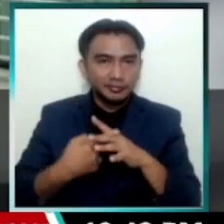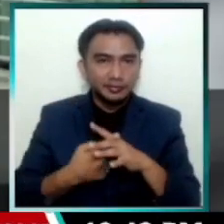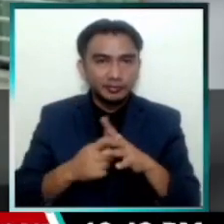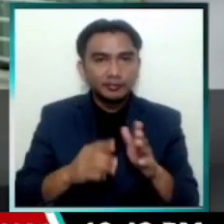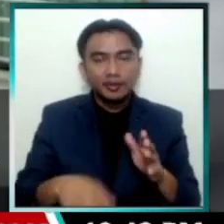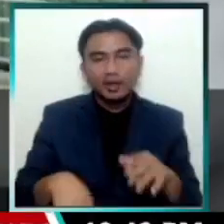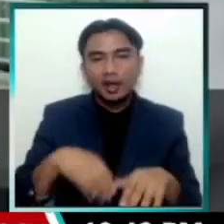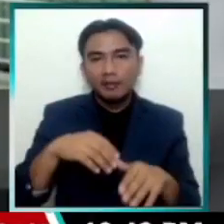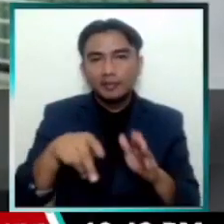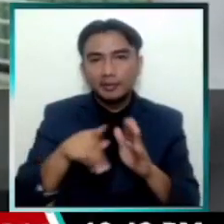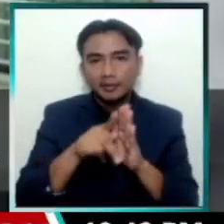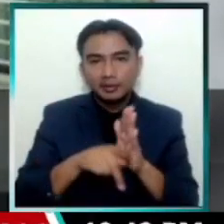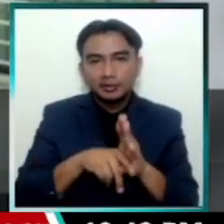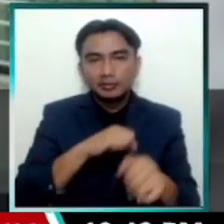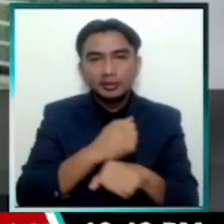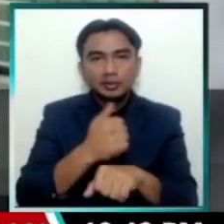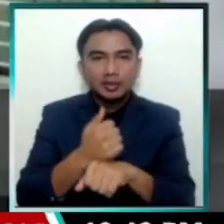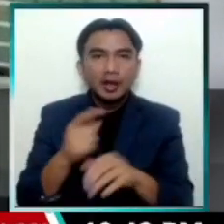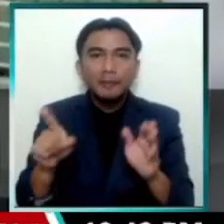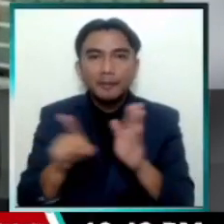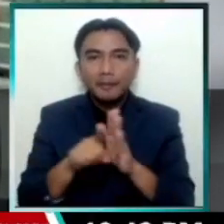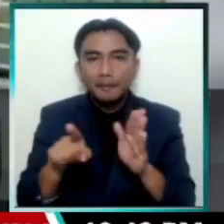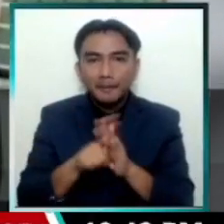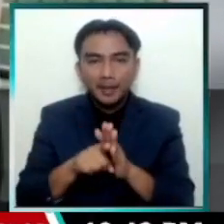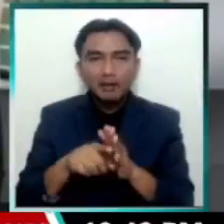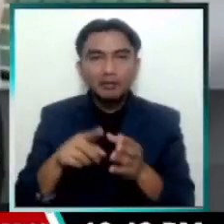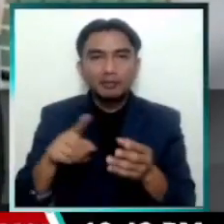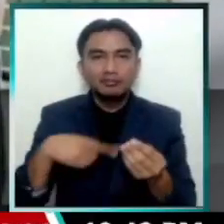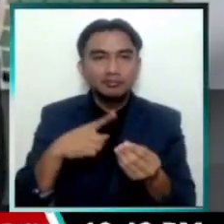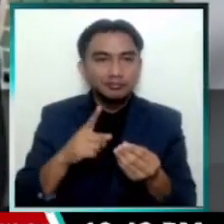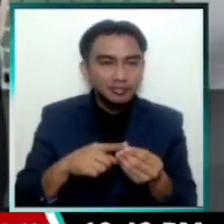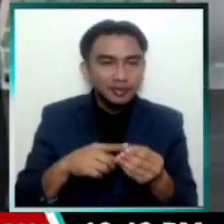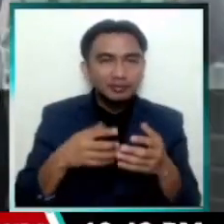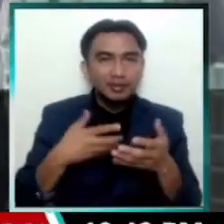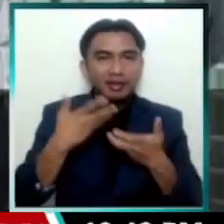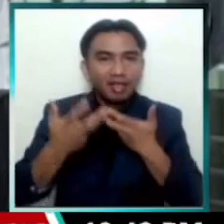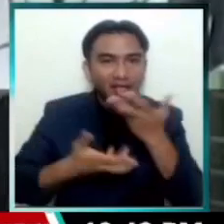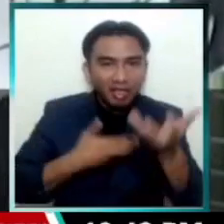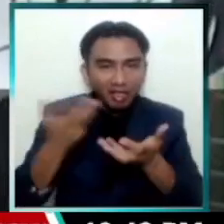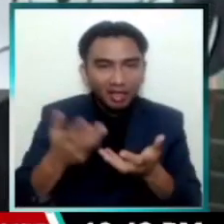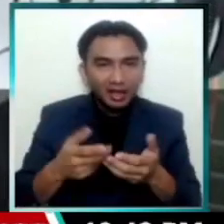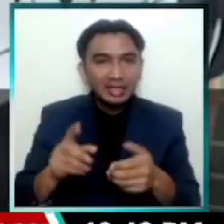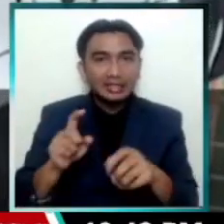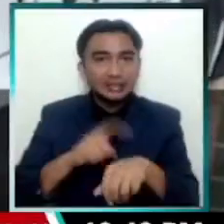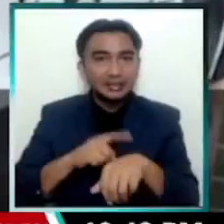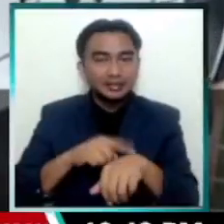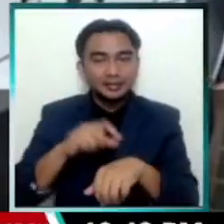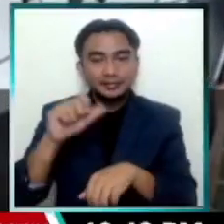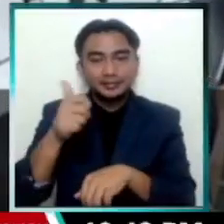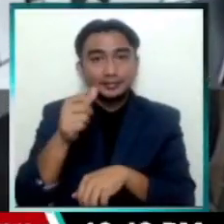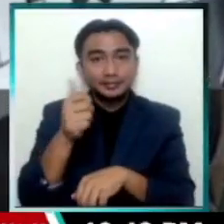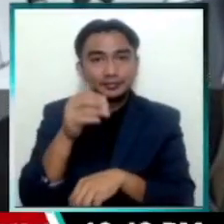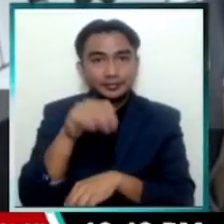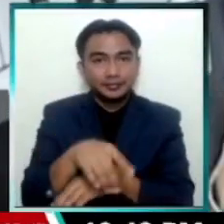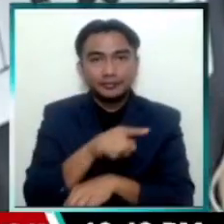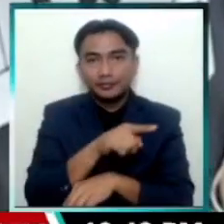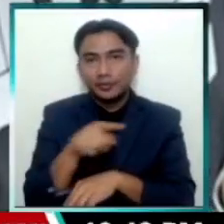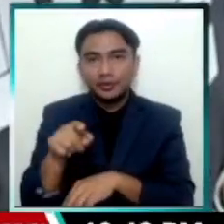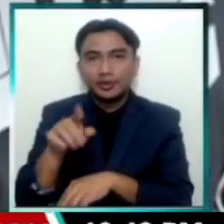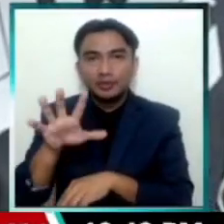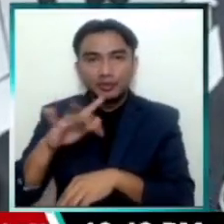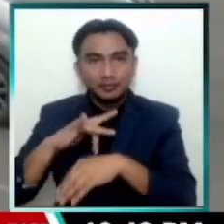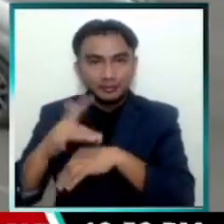sa malalakas na ingay mula sa audio devices pagsapit ng alas 6 ng gabi hanggang alas 5 ng madaling araw.